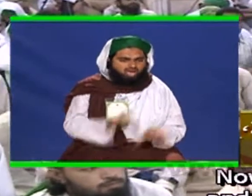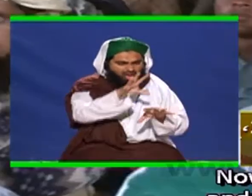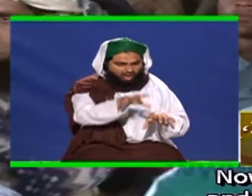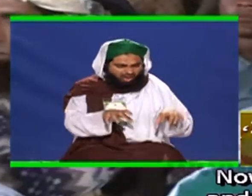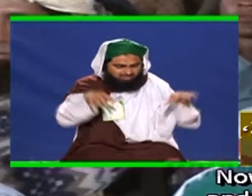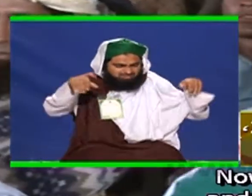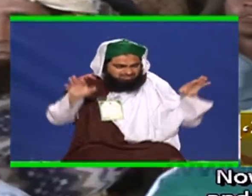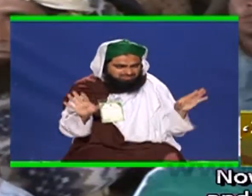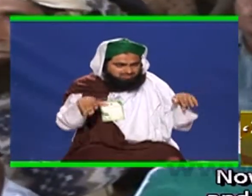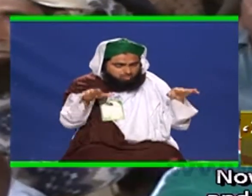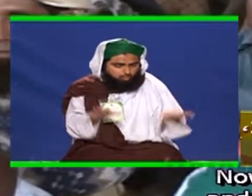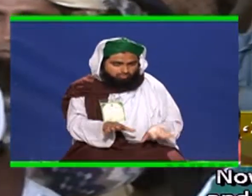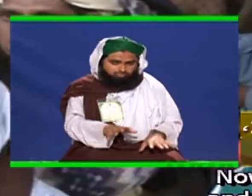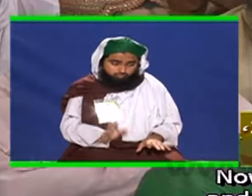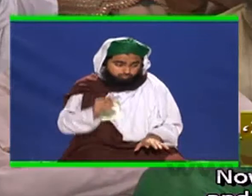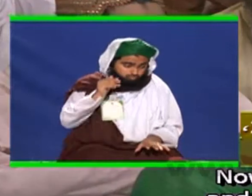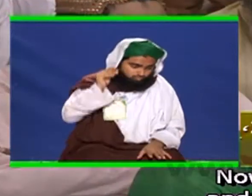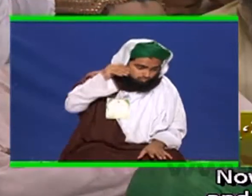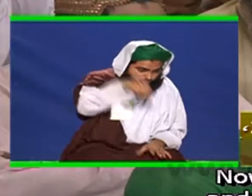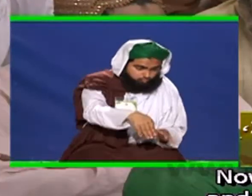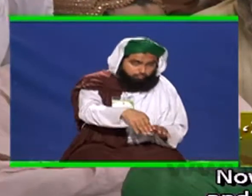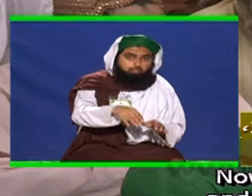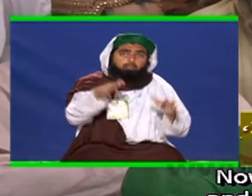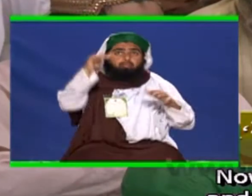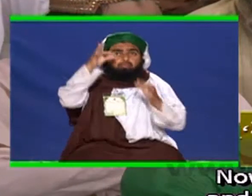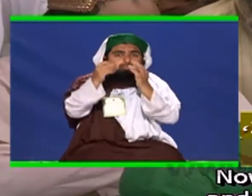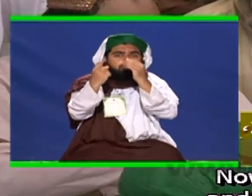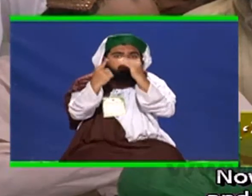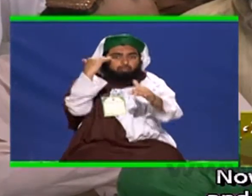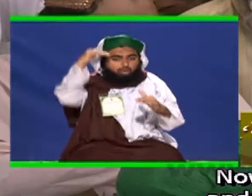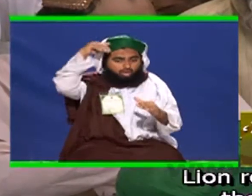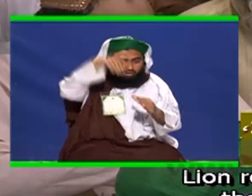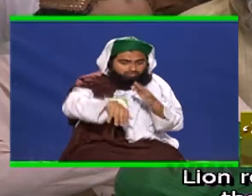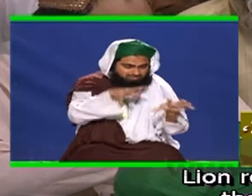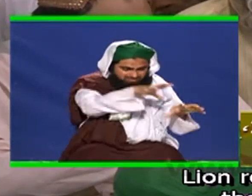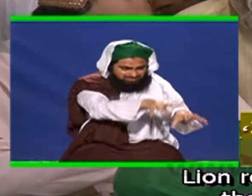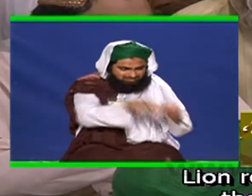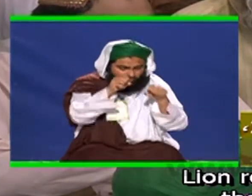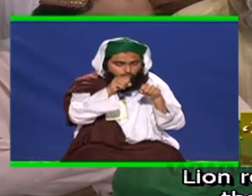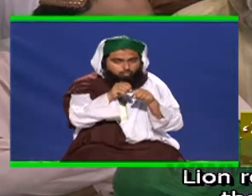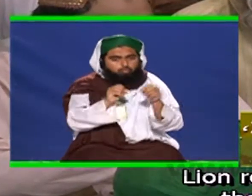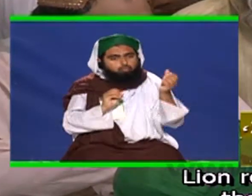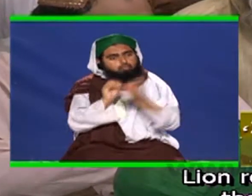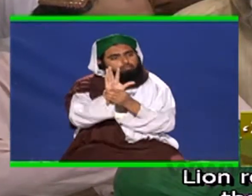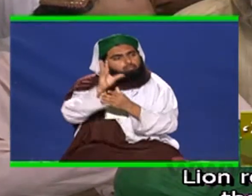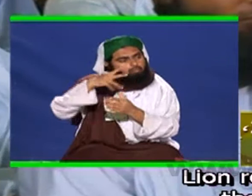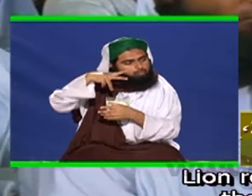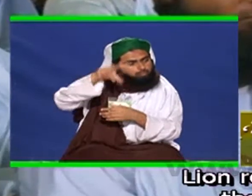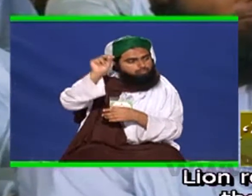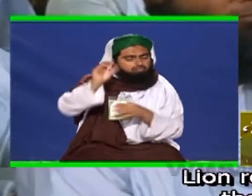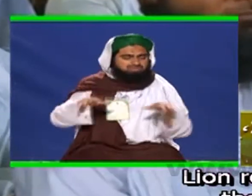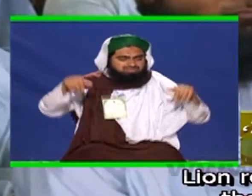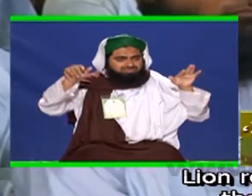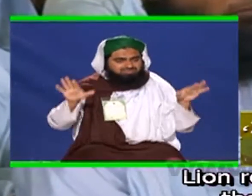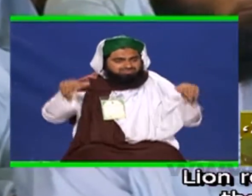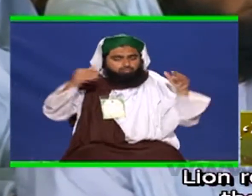لومڑی چلانے لگی, اپنے شیر کو مدد کے لیے پکارنے لگی. تو شیر نے کہا کہ زمین